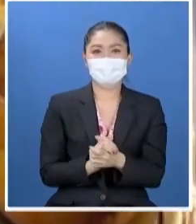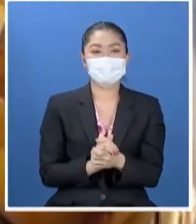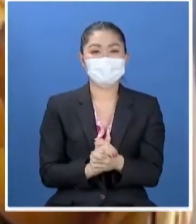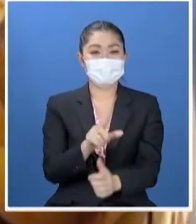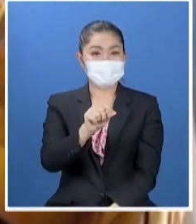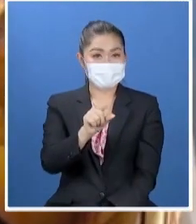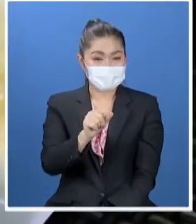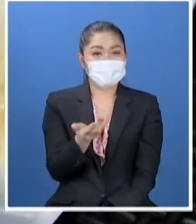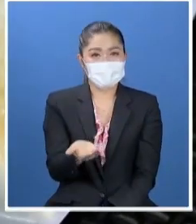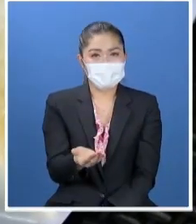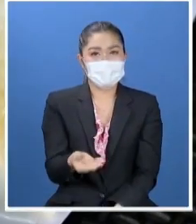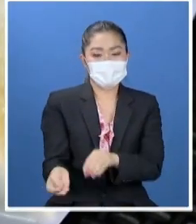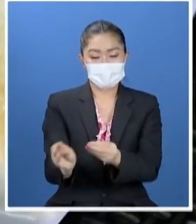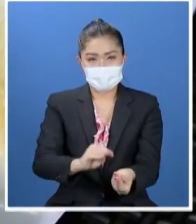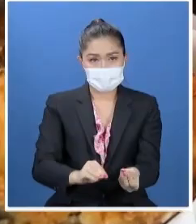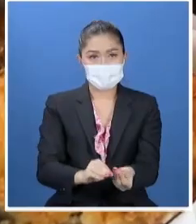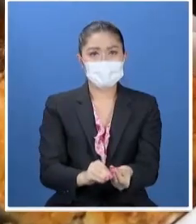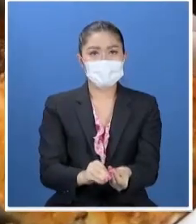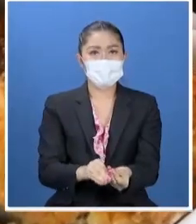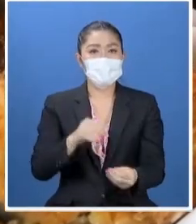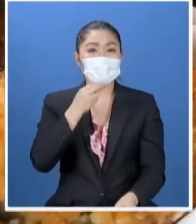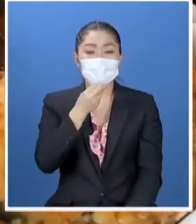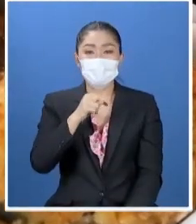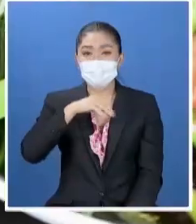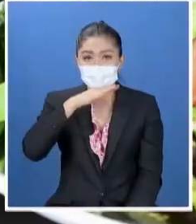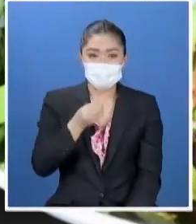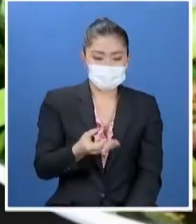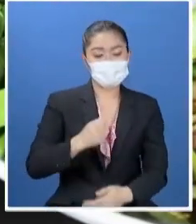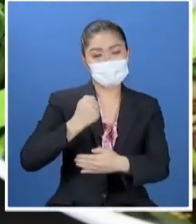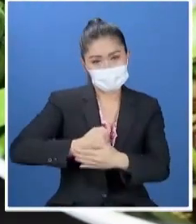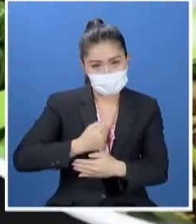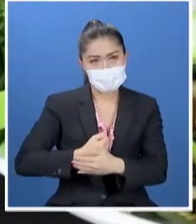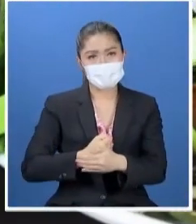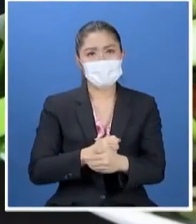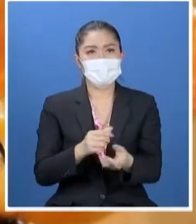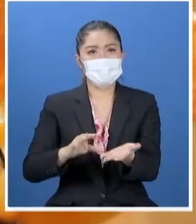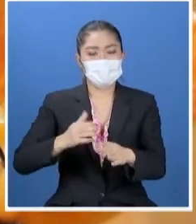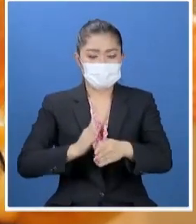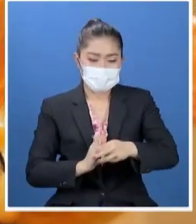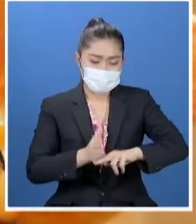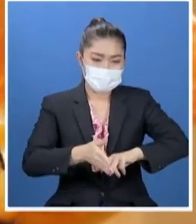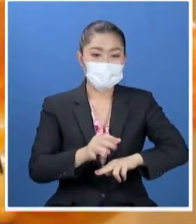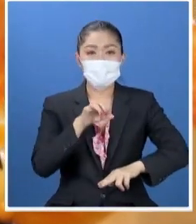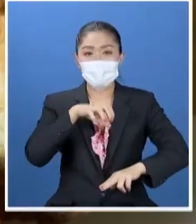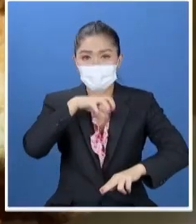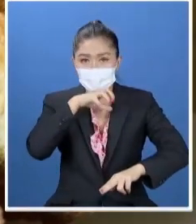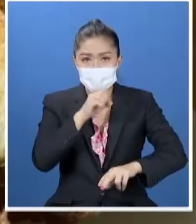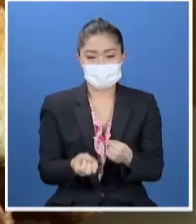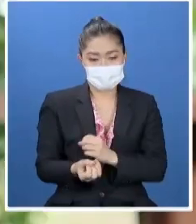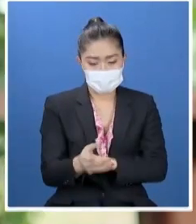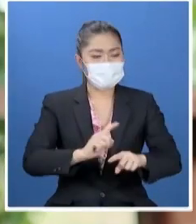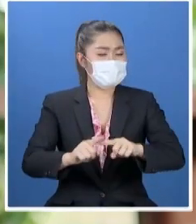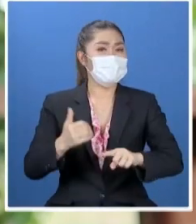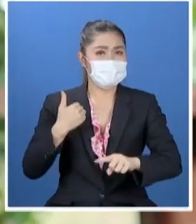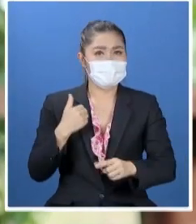ทั้งไก่เสบียงนาโรตีกรอบแกงเขียวหวานหมูทอดส้มตำสเต็กซี่โครงแพะกุ้งทอดซอสมะขามและอื่นๆ